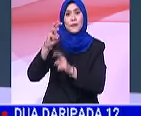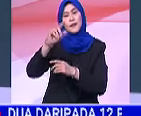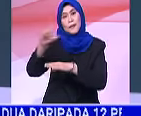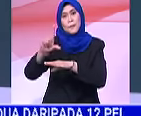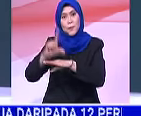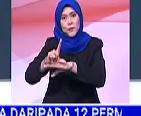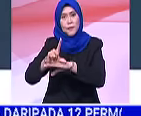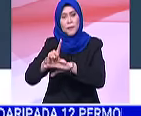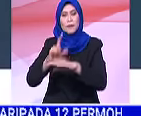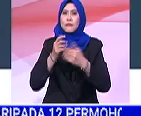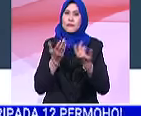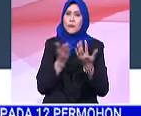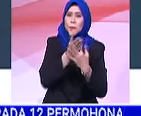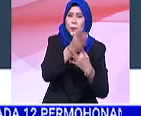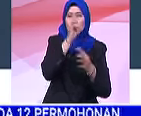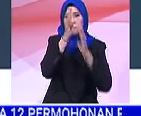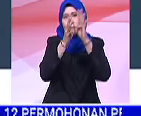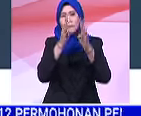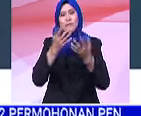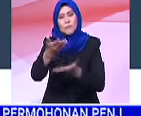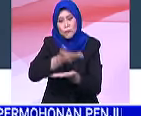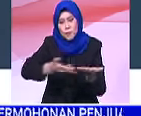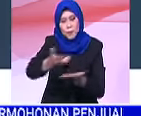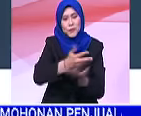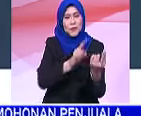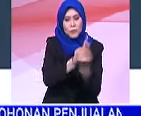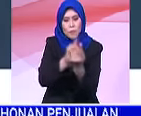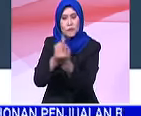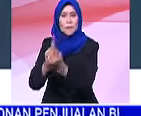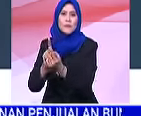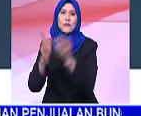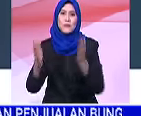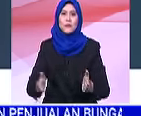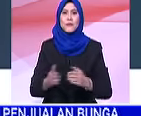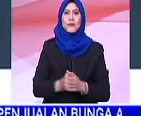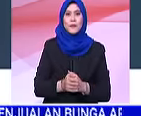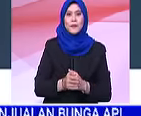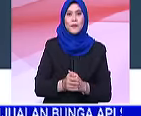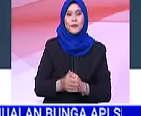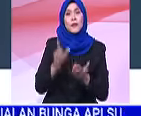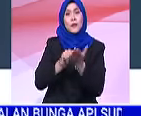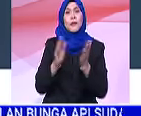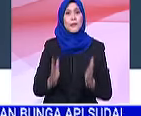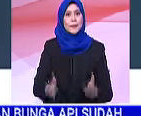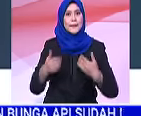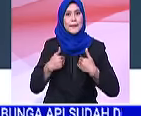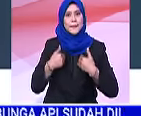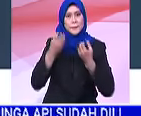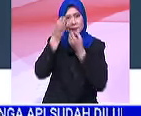Labuan telah melalui pelbagai evolusi dalam menyantuni masyarakat. Wartawan Muhammad Izwan di Jaludin ada